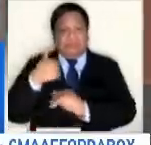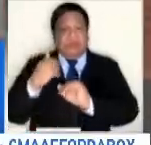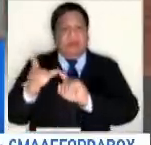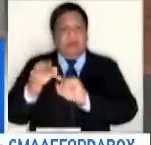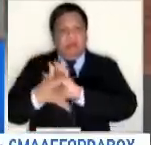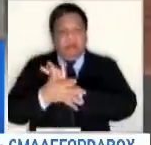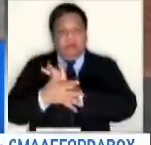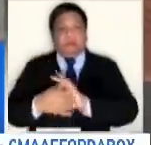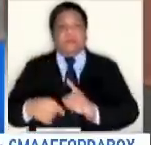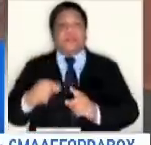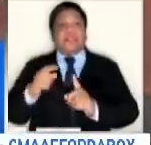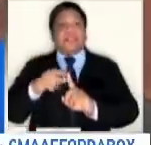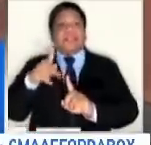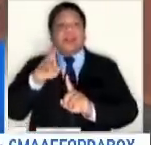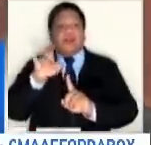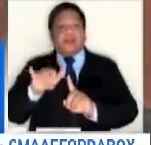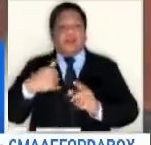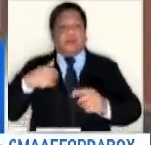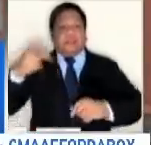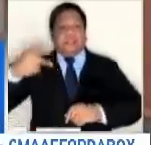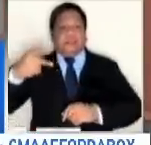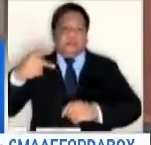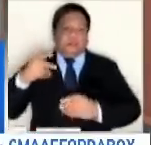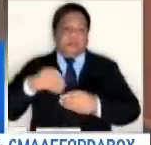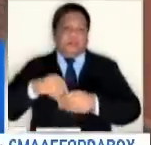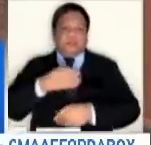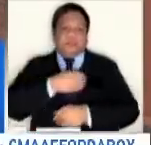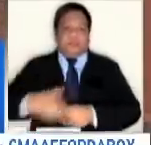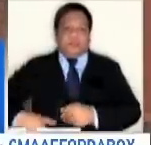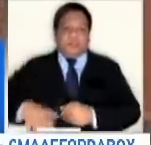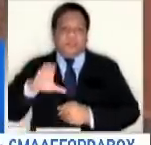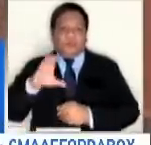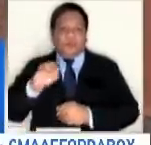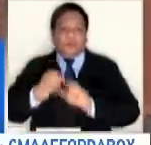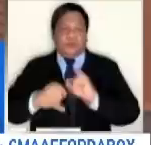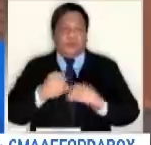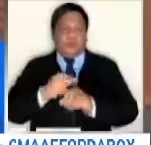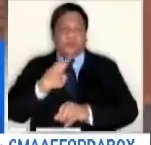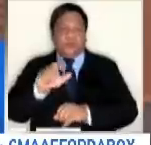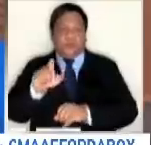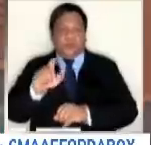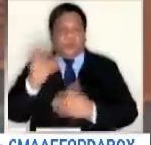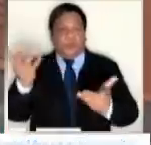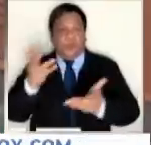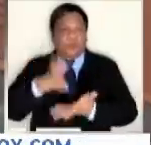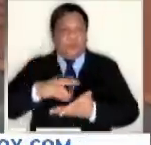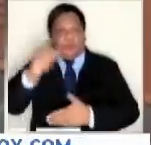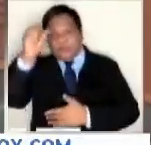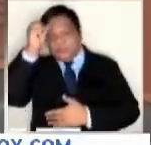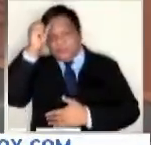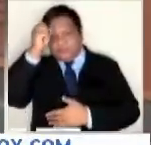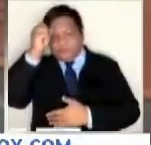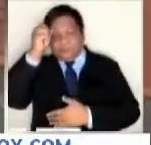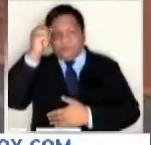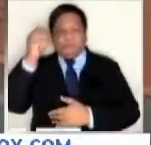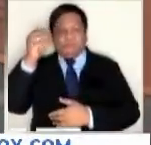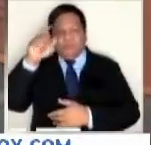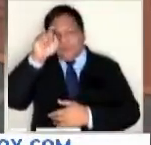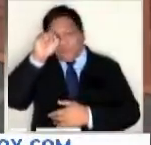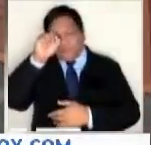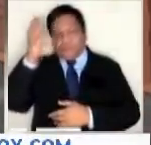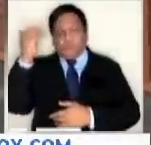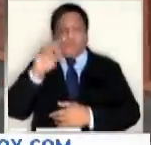sa Miss Eco International 2021 na ginanap sa Egypt noong April 5. Welcome home, Kelly!